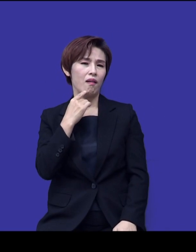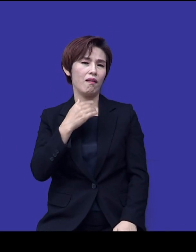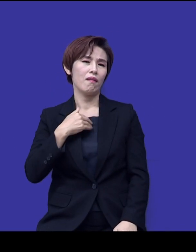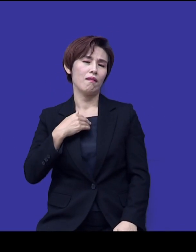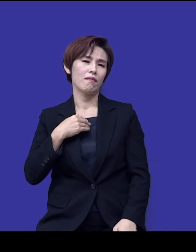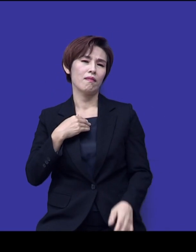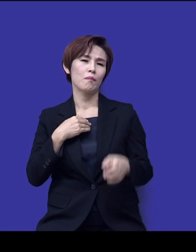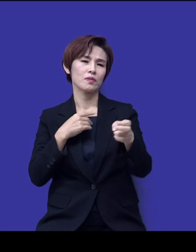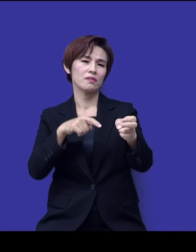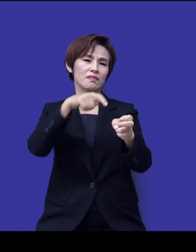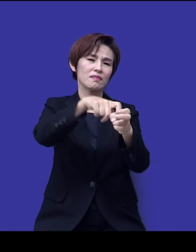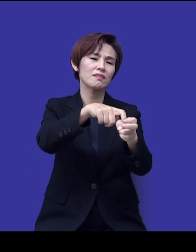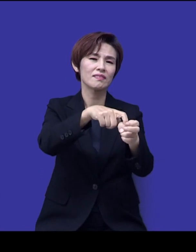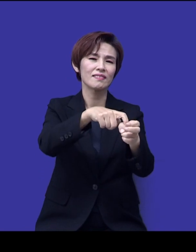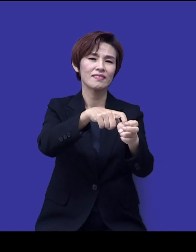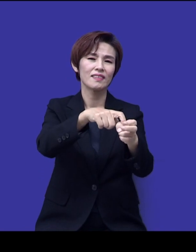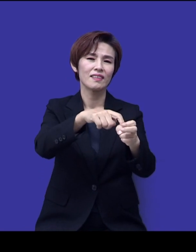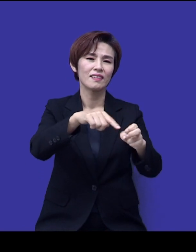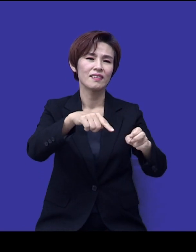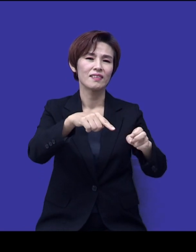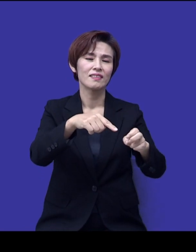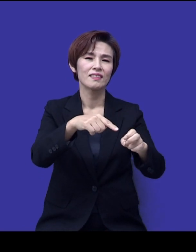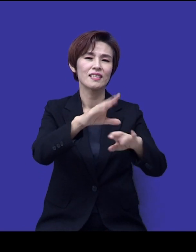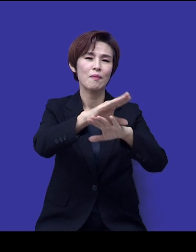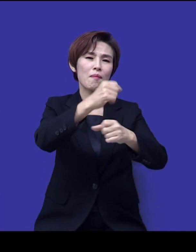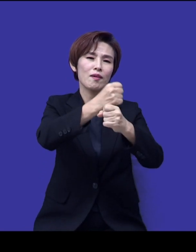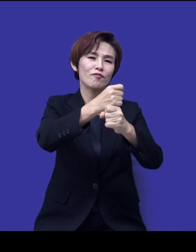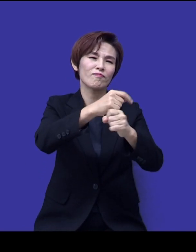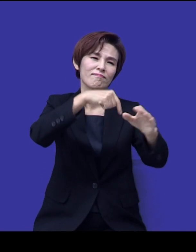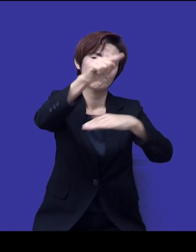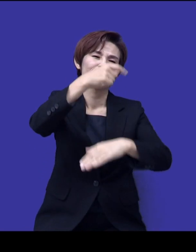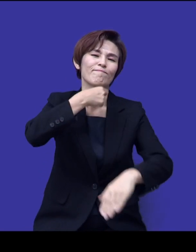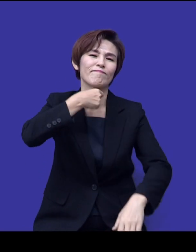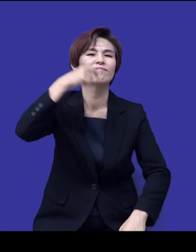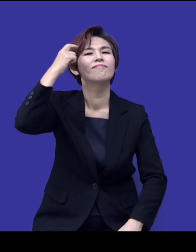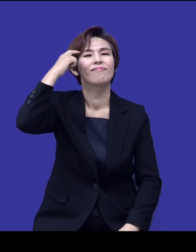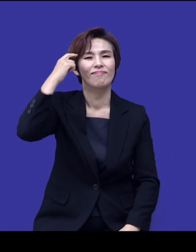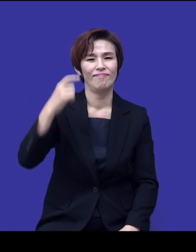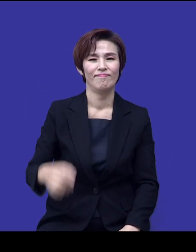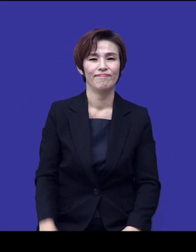싶은데. 그러시구나. 저 정말 드라마 생명으로 알았거든요. 네네. 그래서